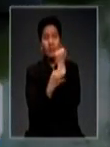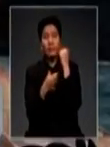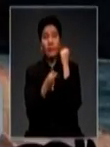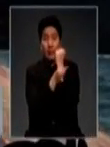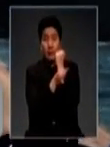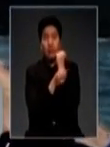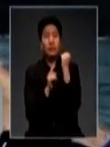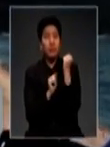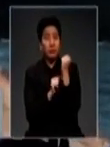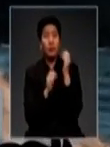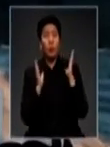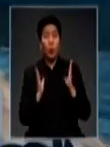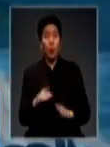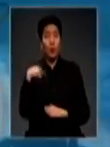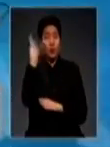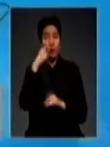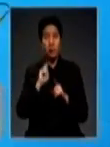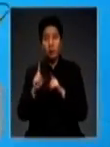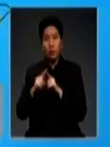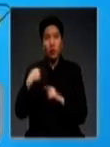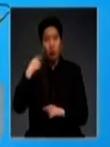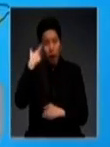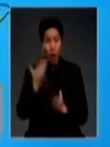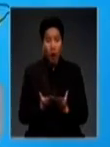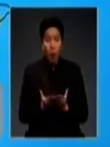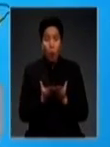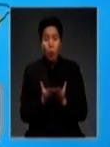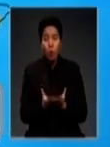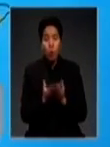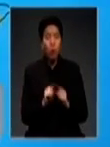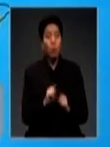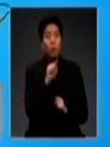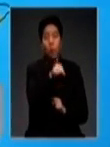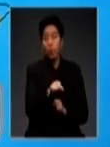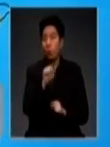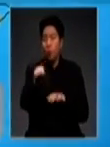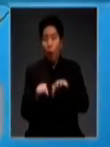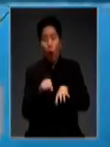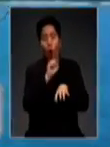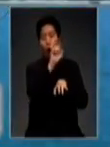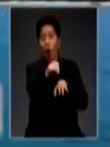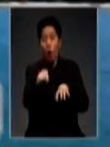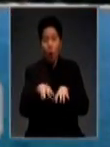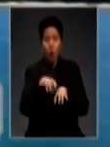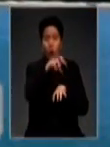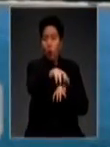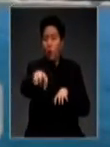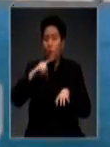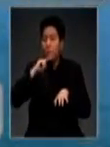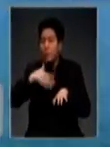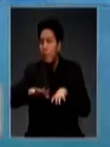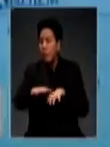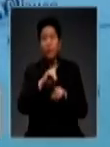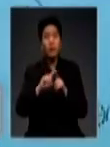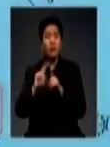นะครับนักท่องเที่ยวจำนวนมากเลยเขาจะนั่งเรือไปเที่ยวตามเกาะแก่งต่างๆนอกตัวเมืองนะครับเพราะฉะนั้น